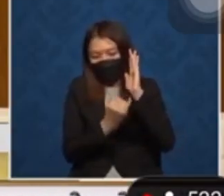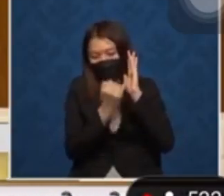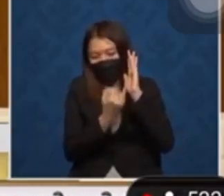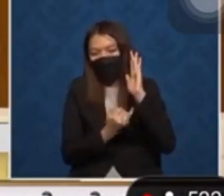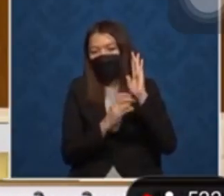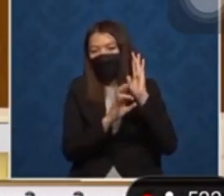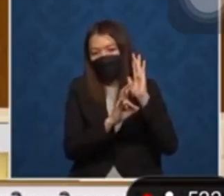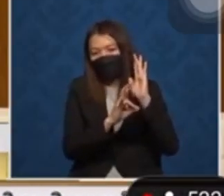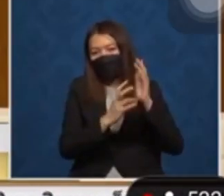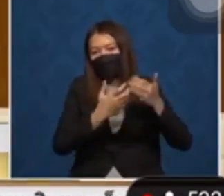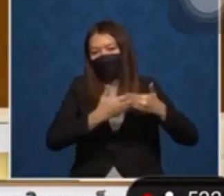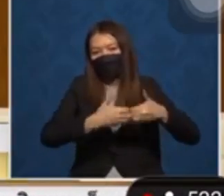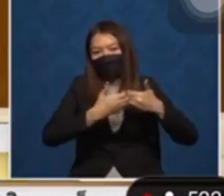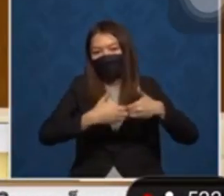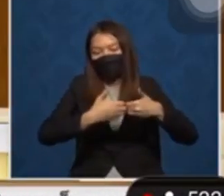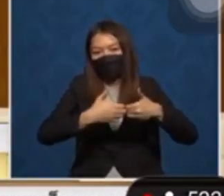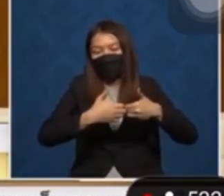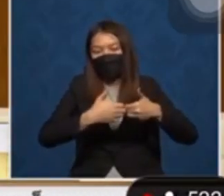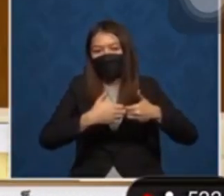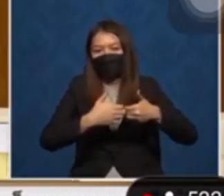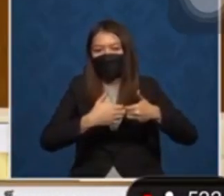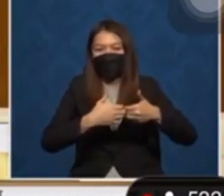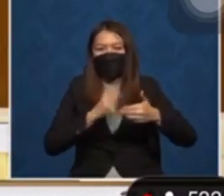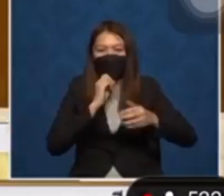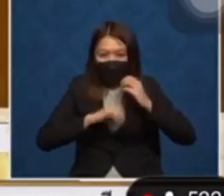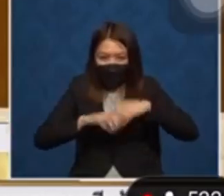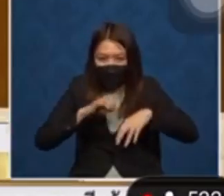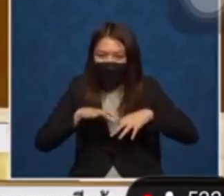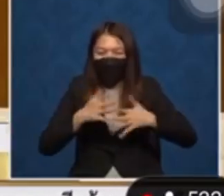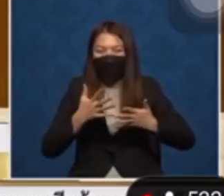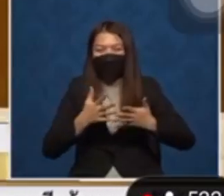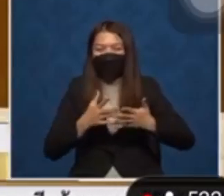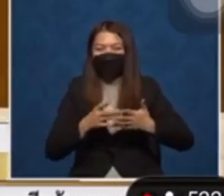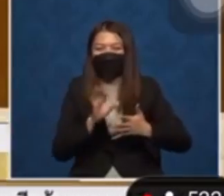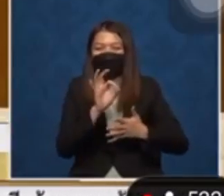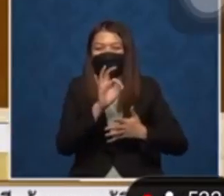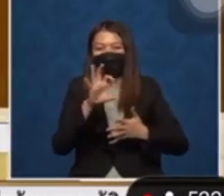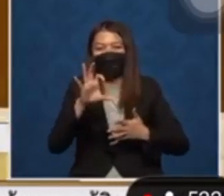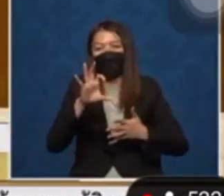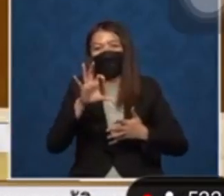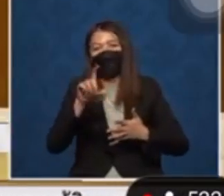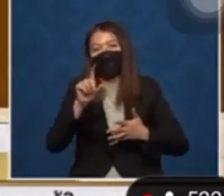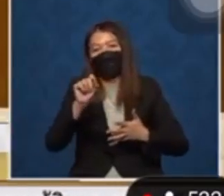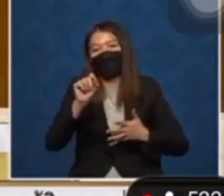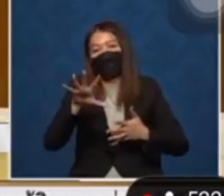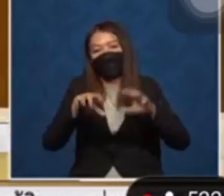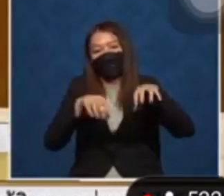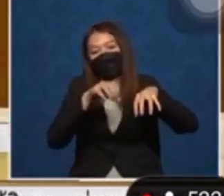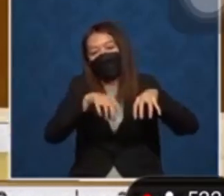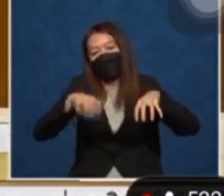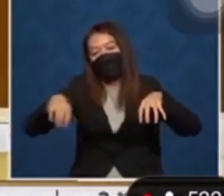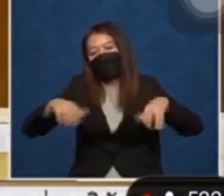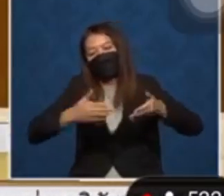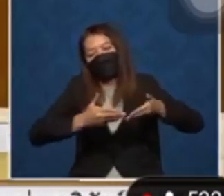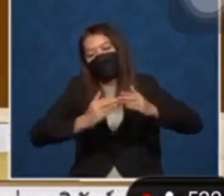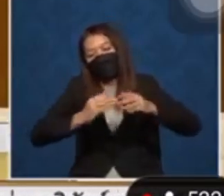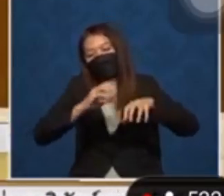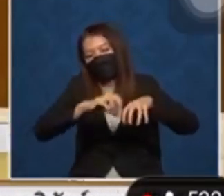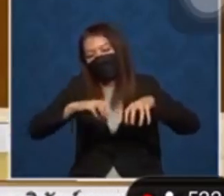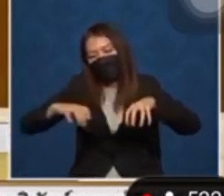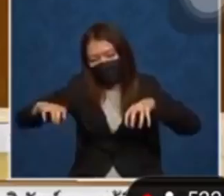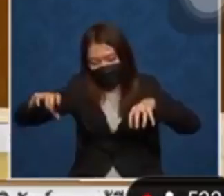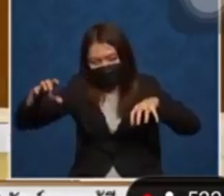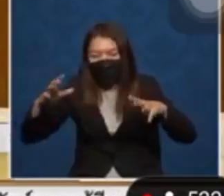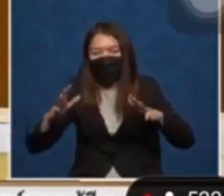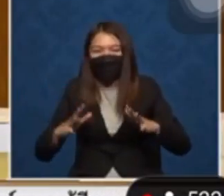งานอุตสาหกรรมที่เกี่ยวข้องกับขยะอุตสาหกรรมนี้925โรงงาน7จังหวัดกับ925โรง